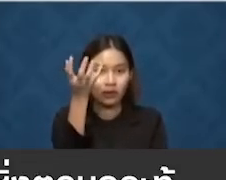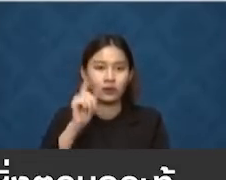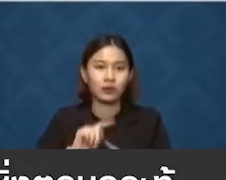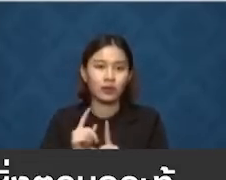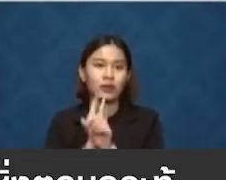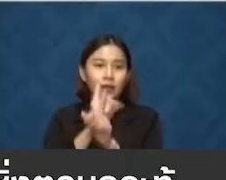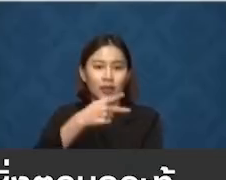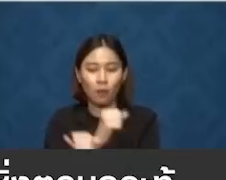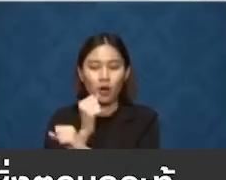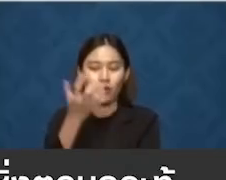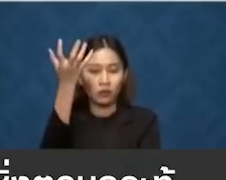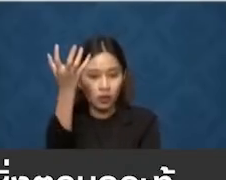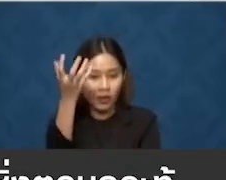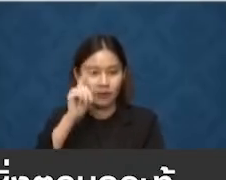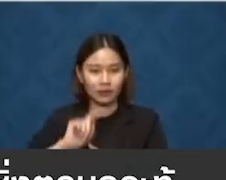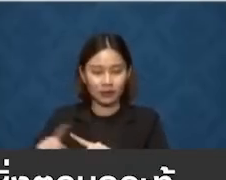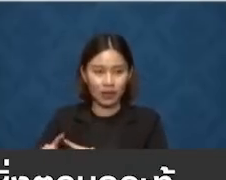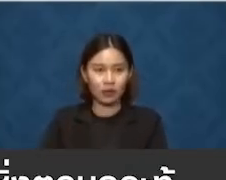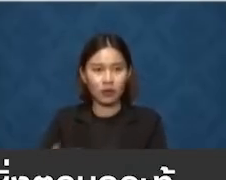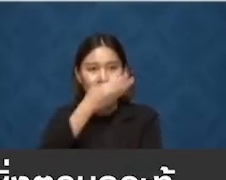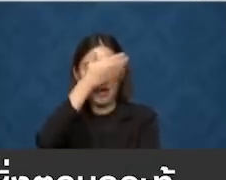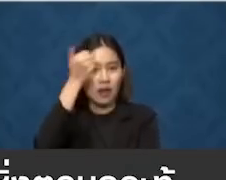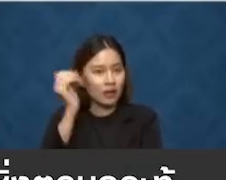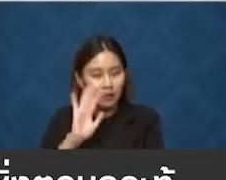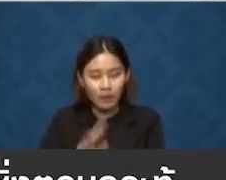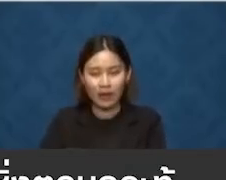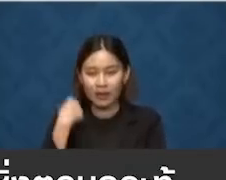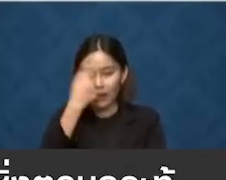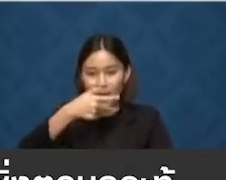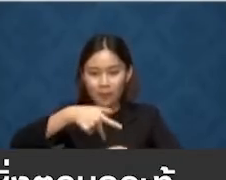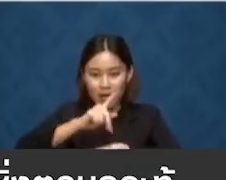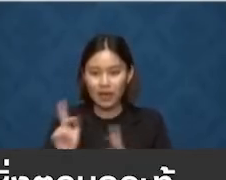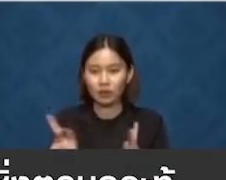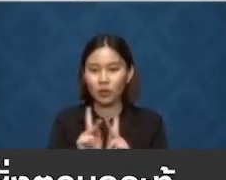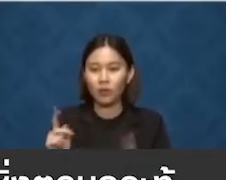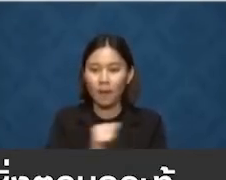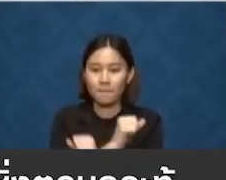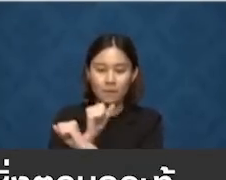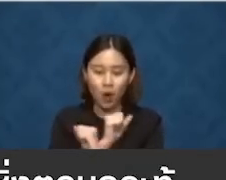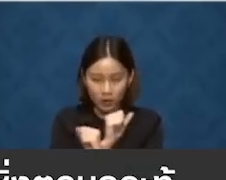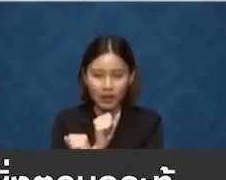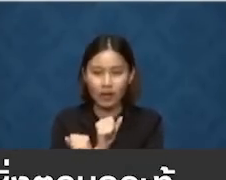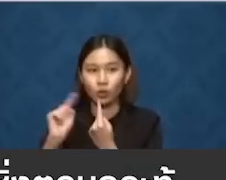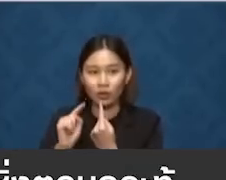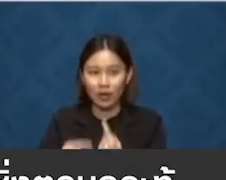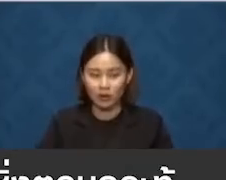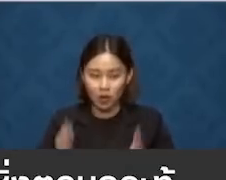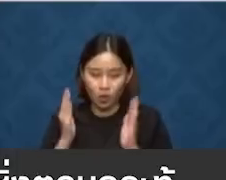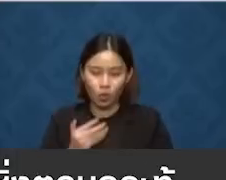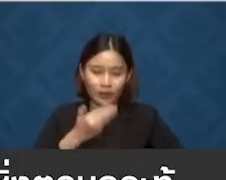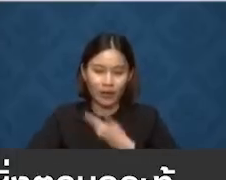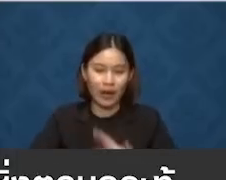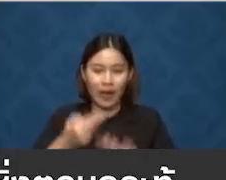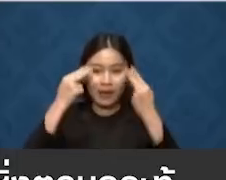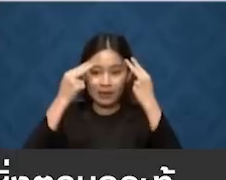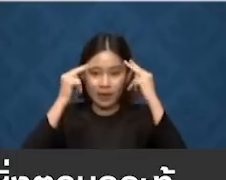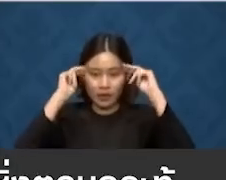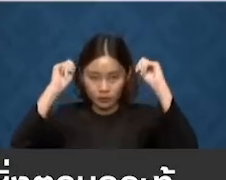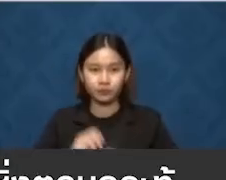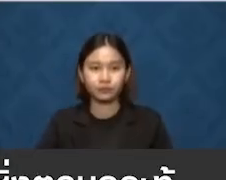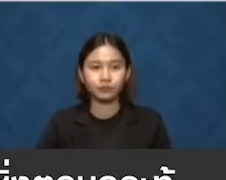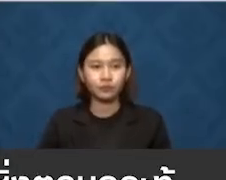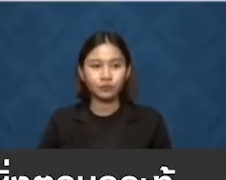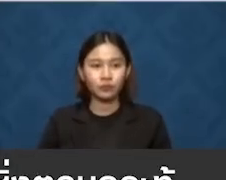ควบคุมการขอทานแต่อย่าลืมว่าคนที่นั่งเป็นประธานคณะกรรมการป้องกันและปราบปรามการค้ามนุษย์คือนายกรัฐม